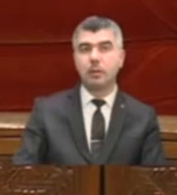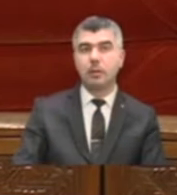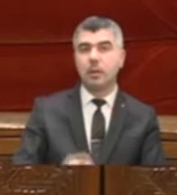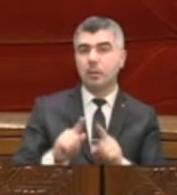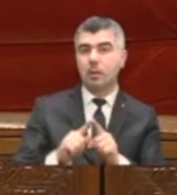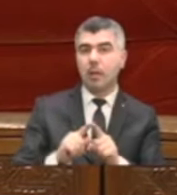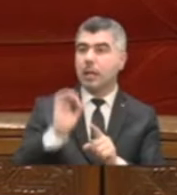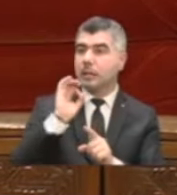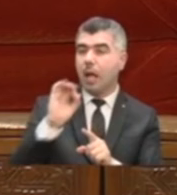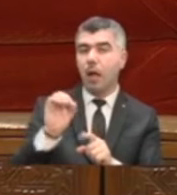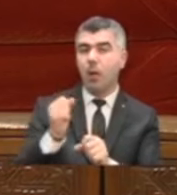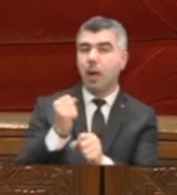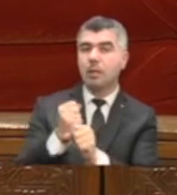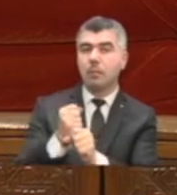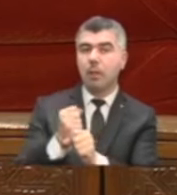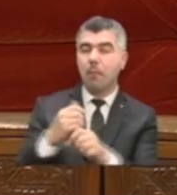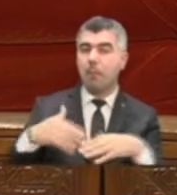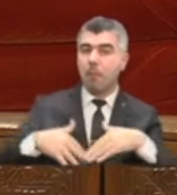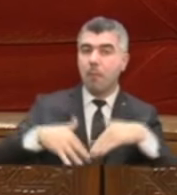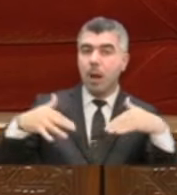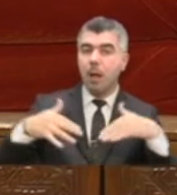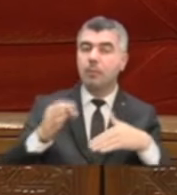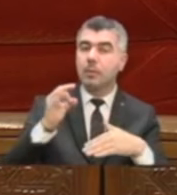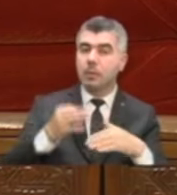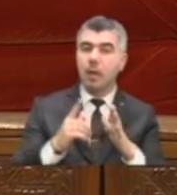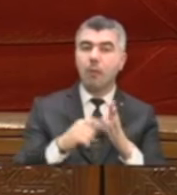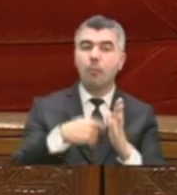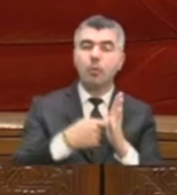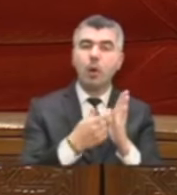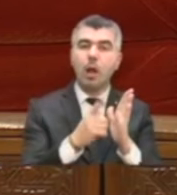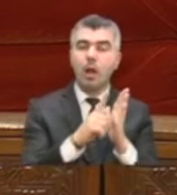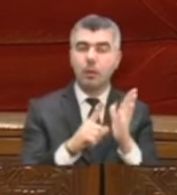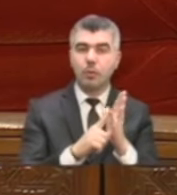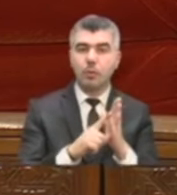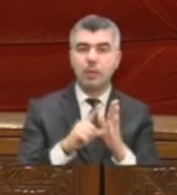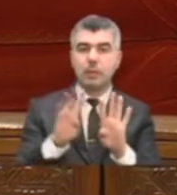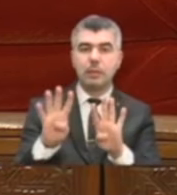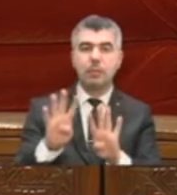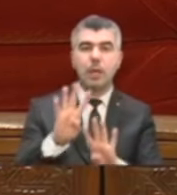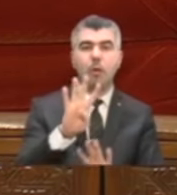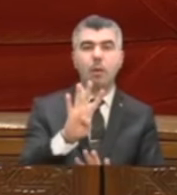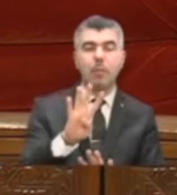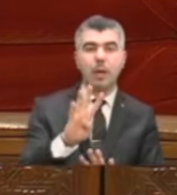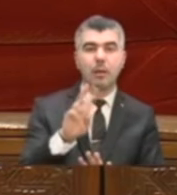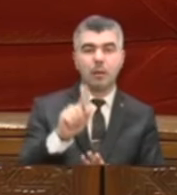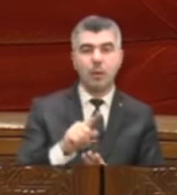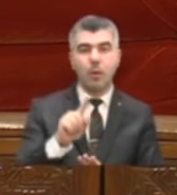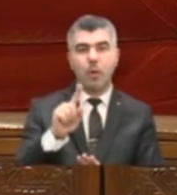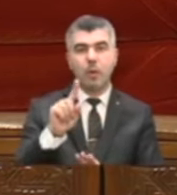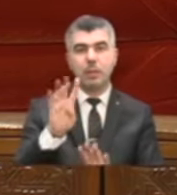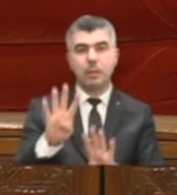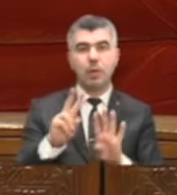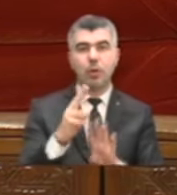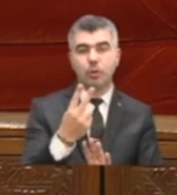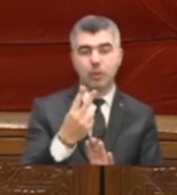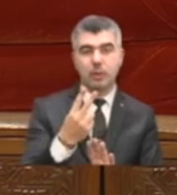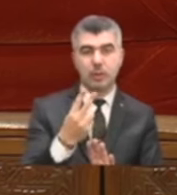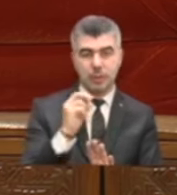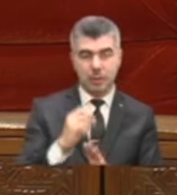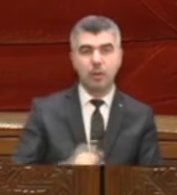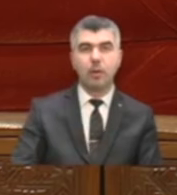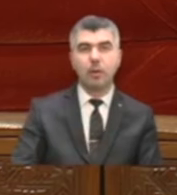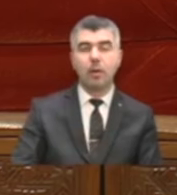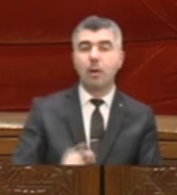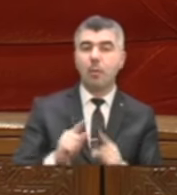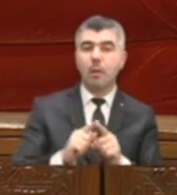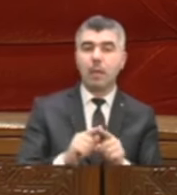عليكم، لانه غادي نردوا مشروع القانون 48-23 اللي غيغير ويتمم القانون 28-00 هذه السنه اللي